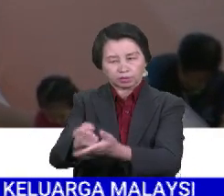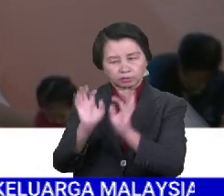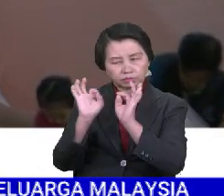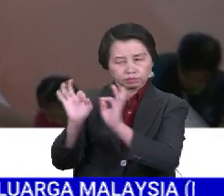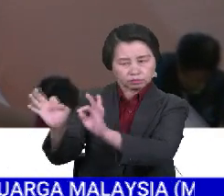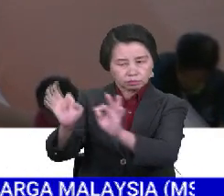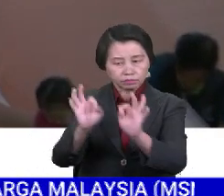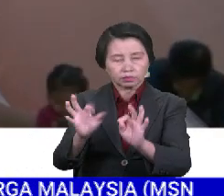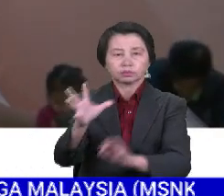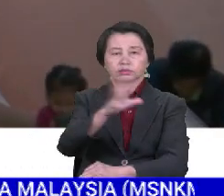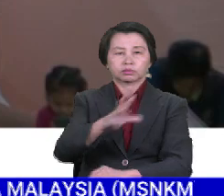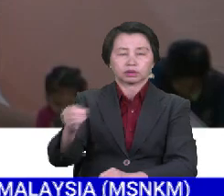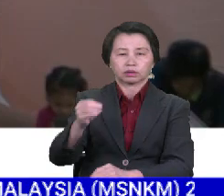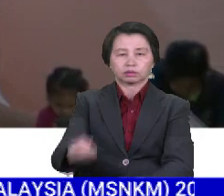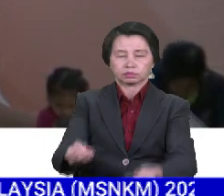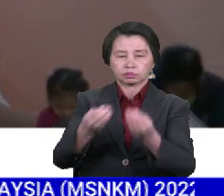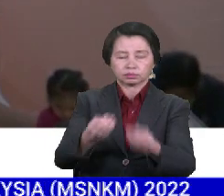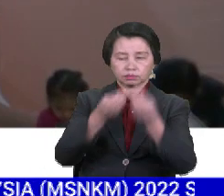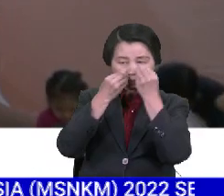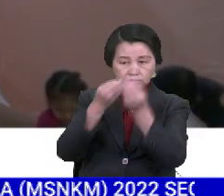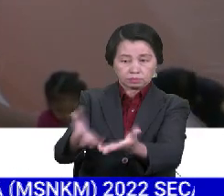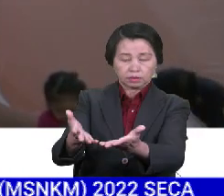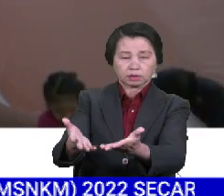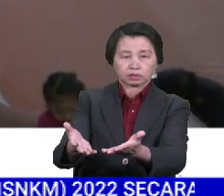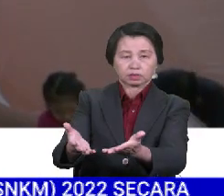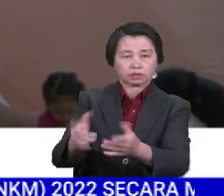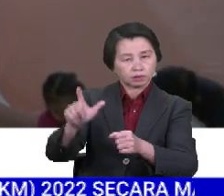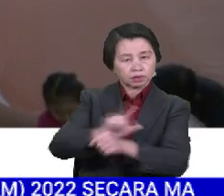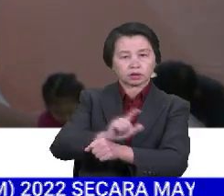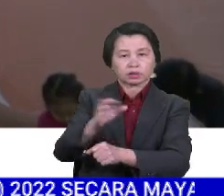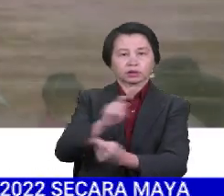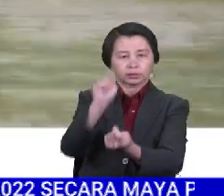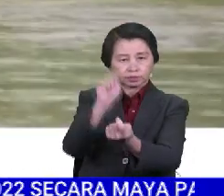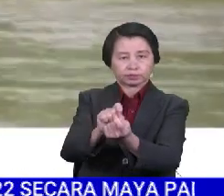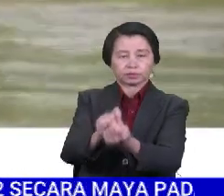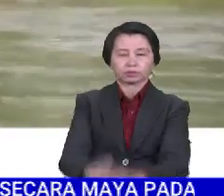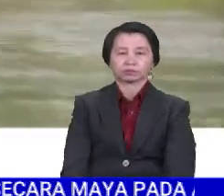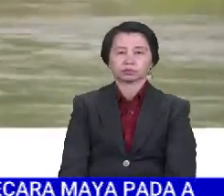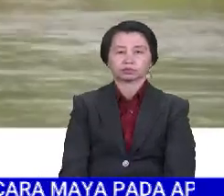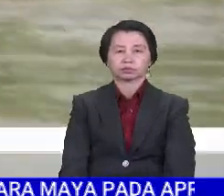secukupnya, dan juga maklumat bencana itu adalah lengkap dan tepat.